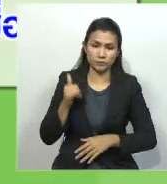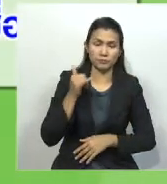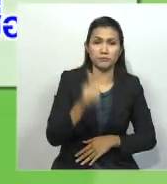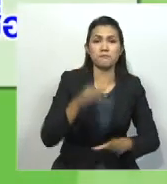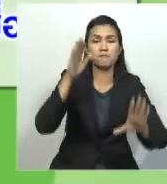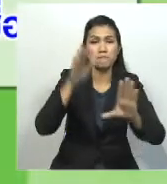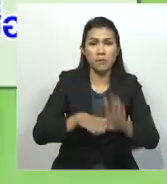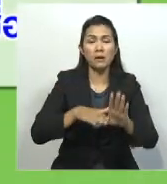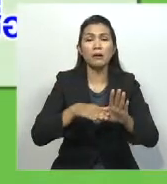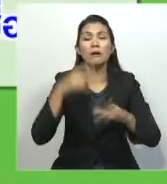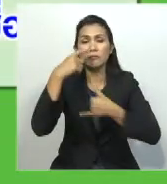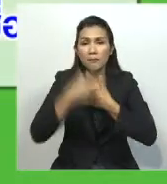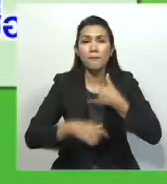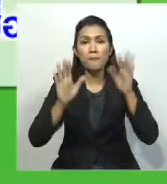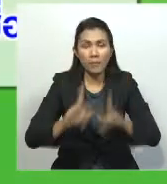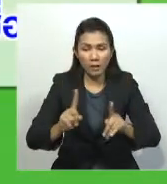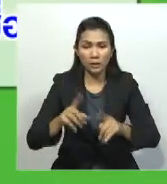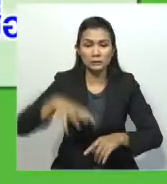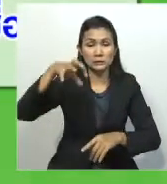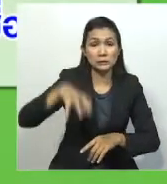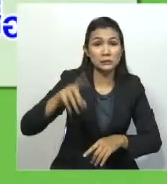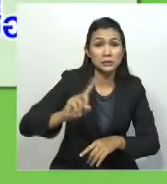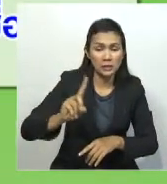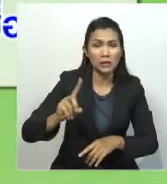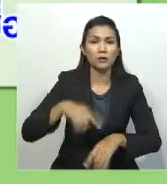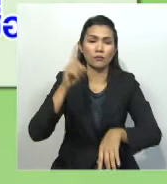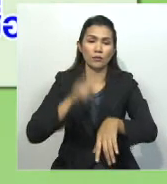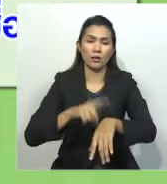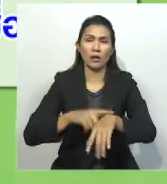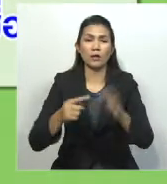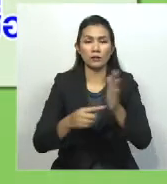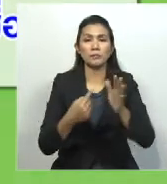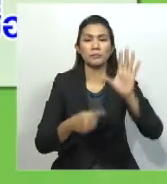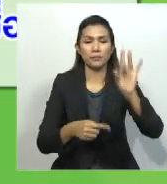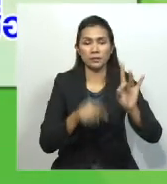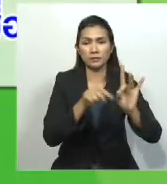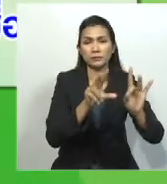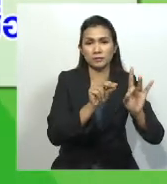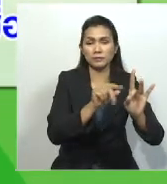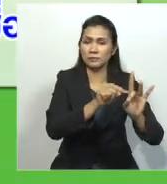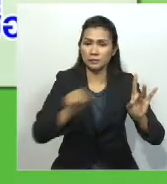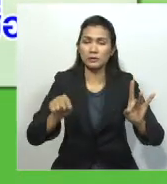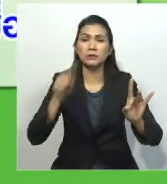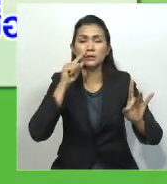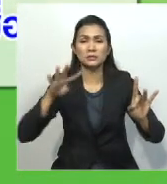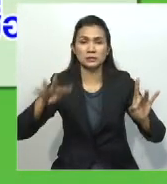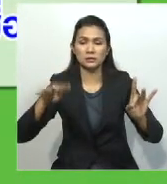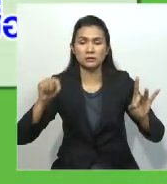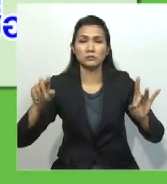ครและสถานที่รับสมัครซึ่งกกต.กำหนดไว้ตั้งแต่เวลา 8:30 นถึง 16:30